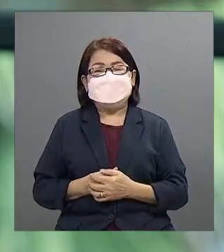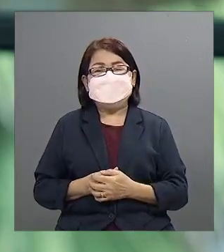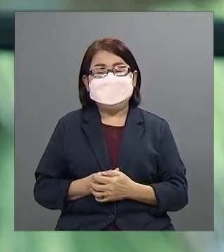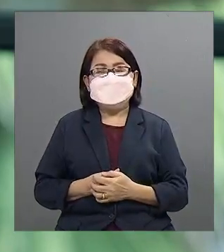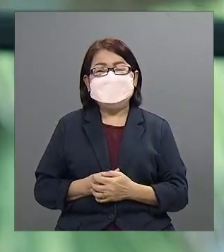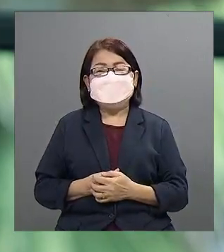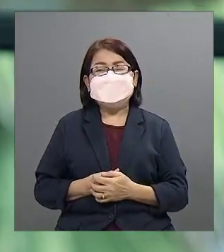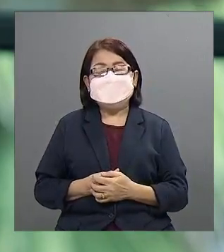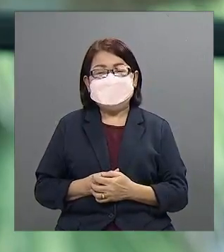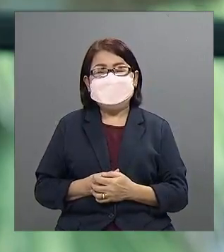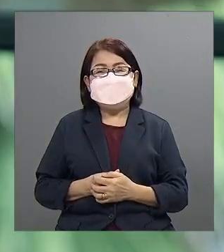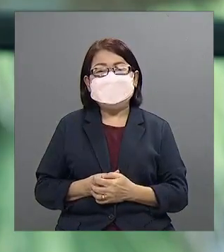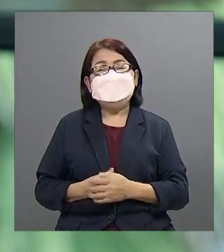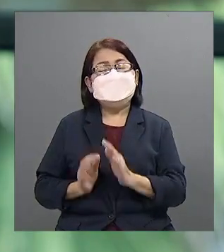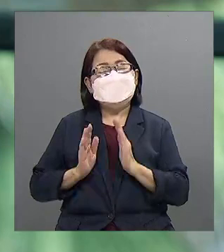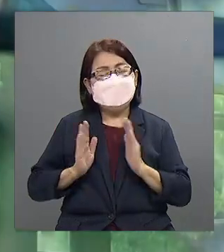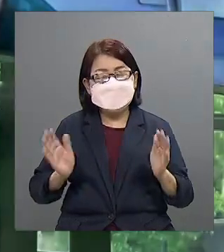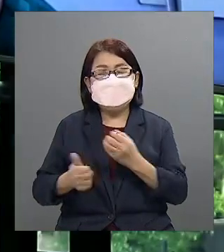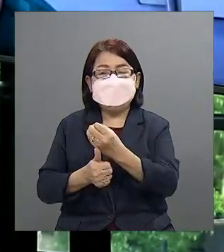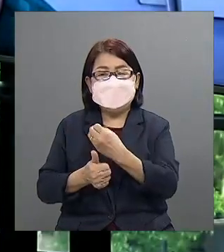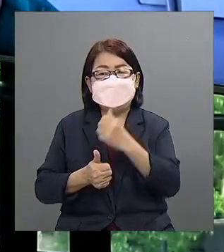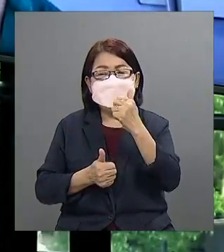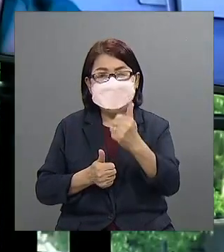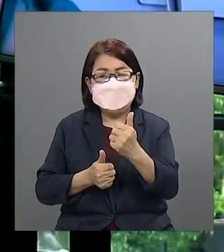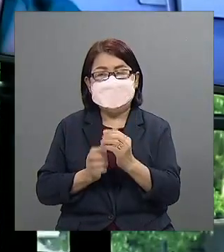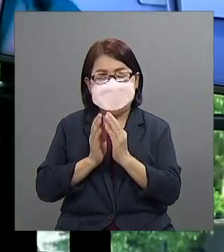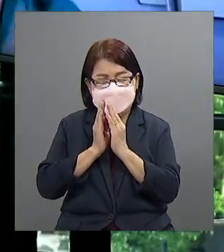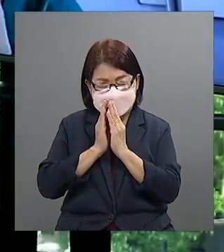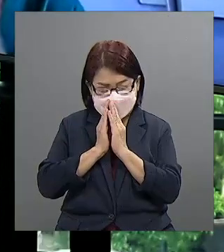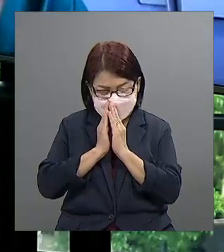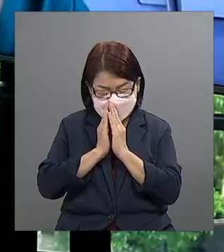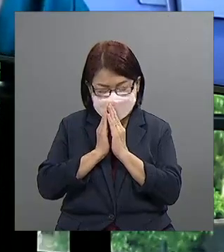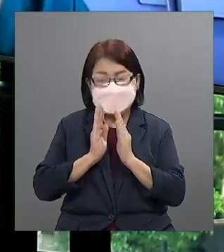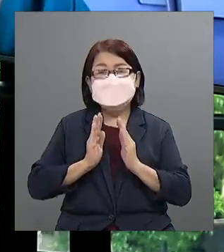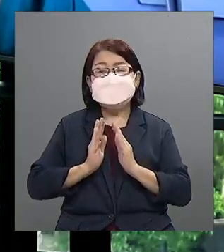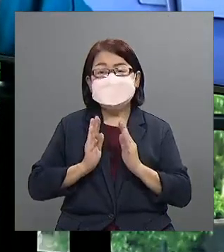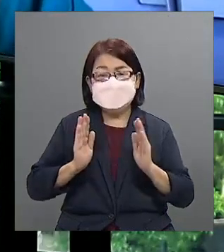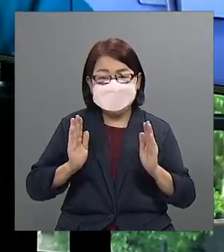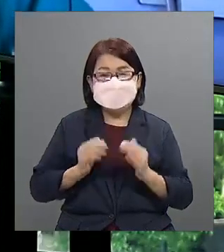ที่มาให้คำแนะนำดีๆด้วยค่ะขอบคุณมากนะคะขอบคุณค่ะคุณหมอ สวัสดีค่ะ